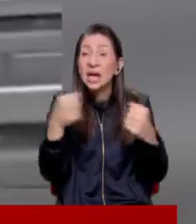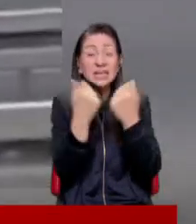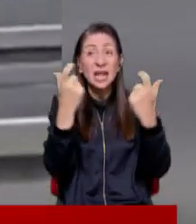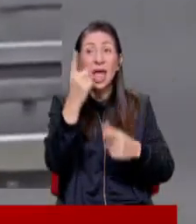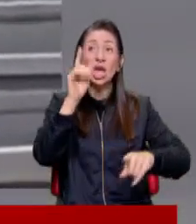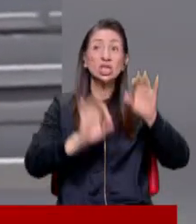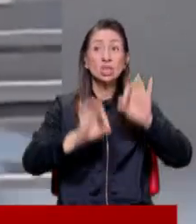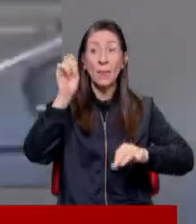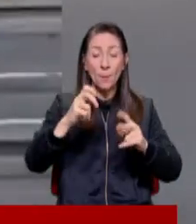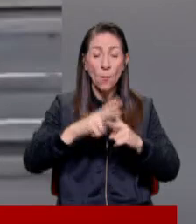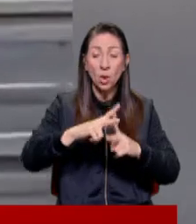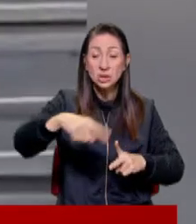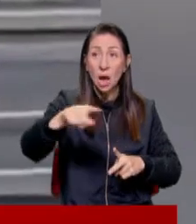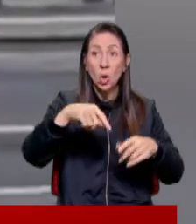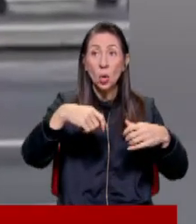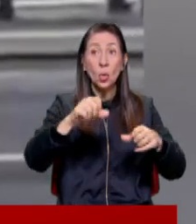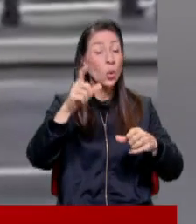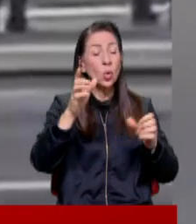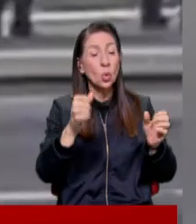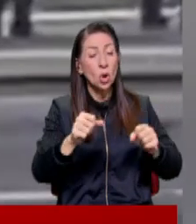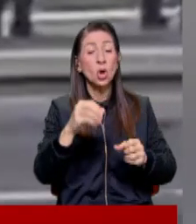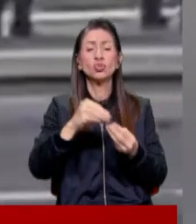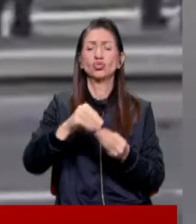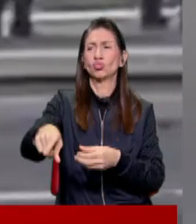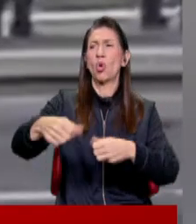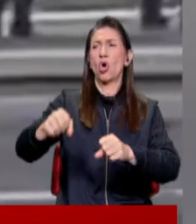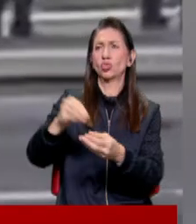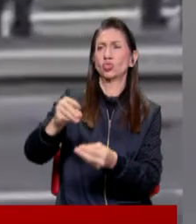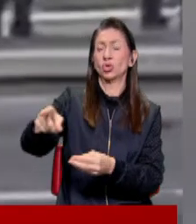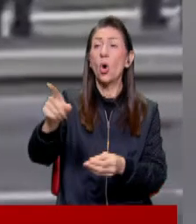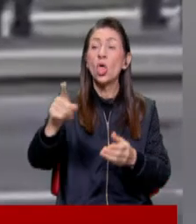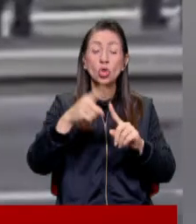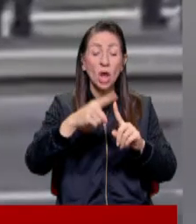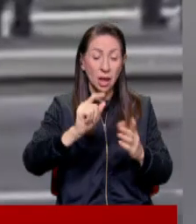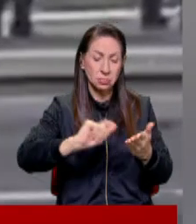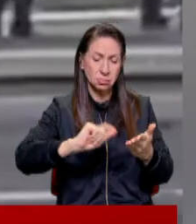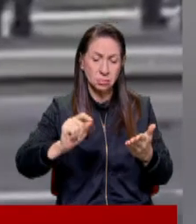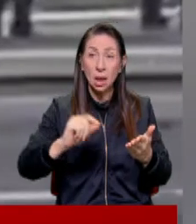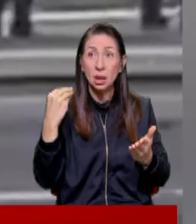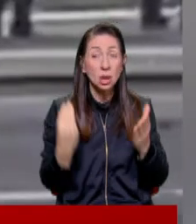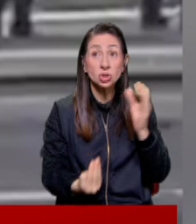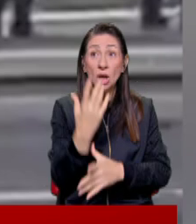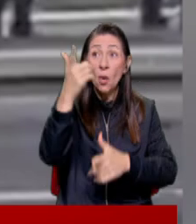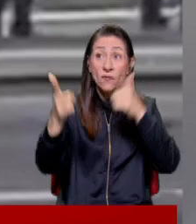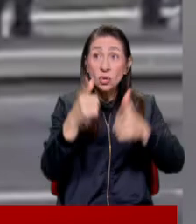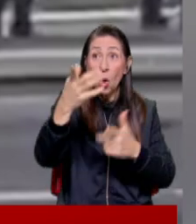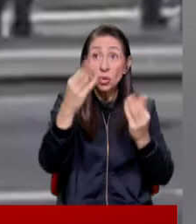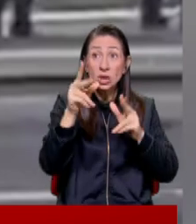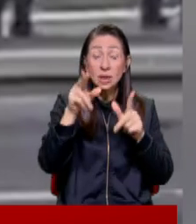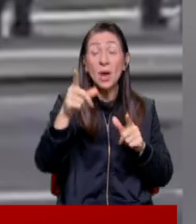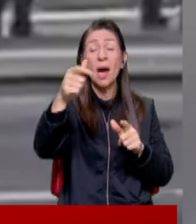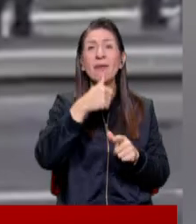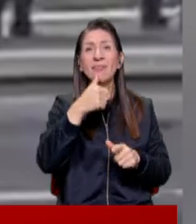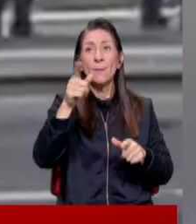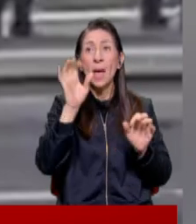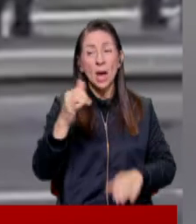ilk incelemeyi yapan polisler kurye Yunus Emre Göçer'i kusurlu buldu. Onlar tutanak tutarken yeni ortaya çıkan bu görüntüde de olduğu gibi Şeyh